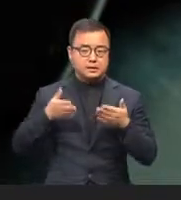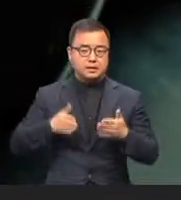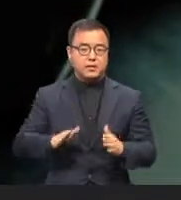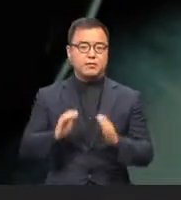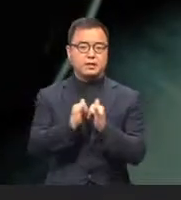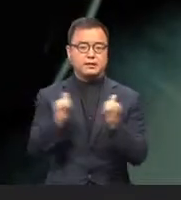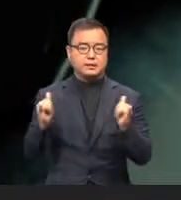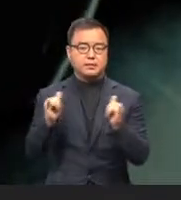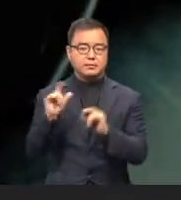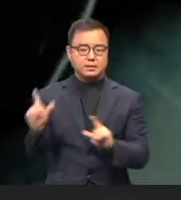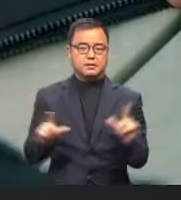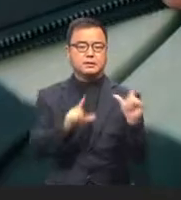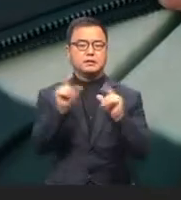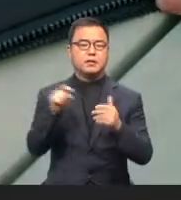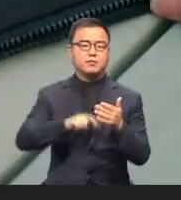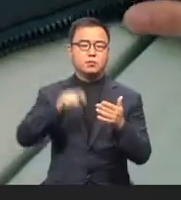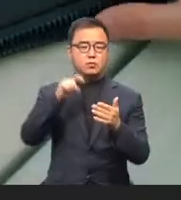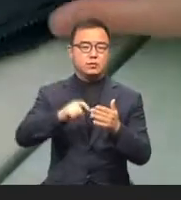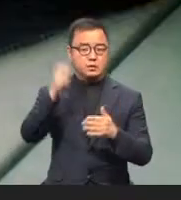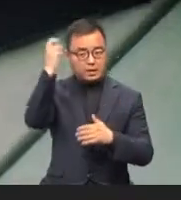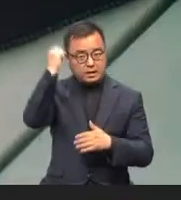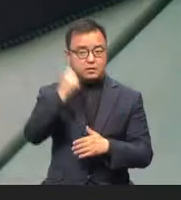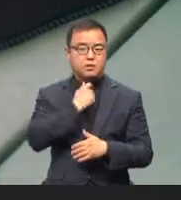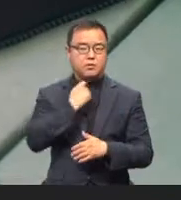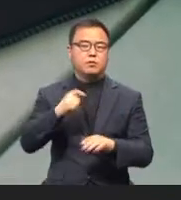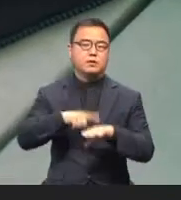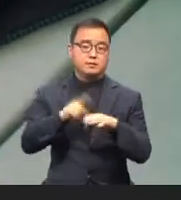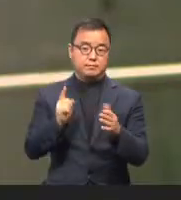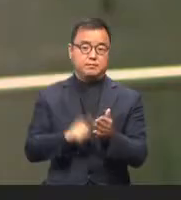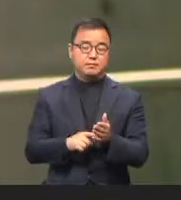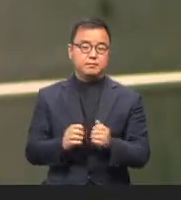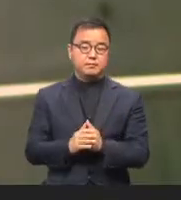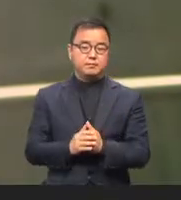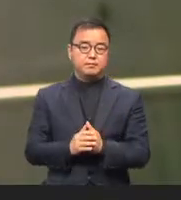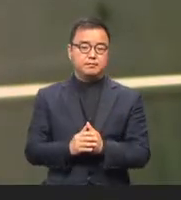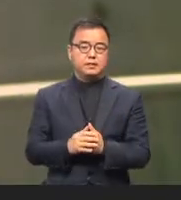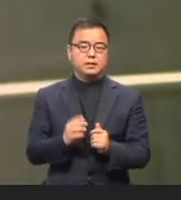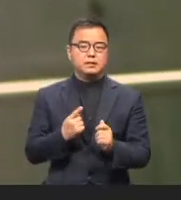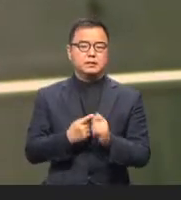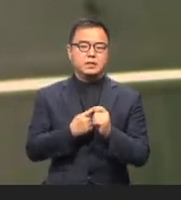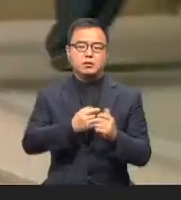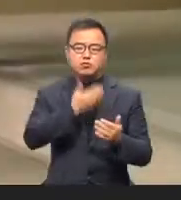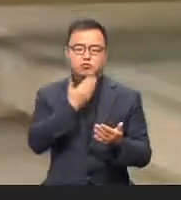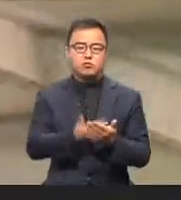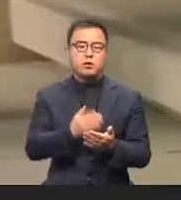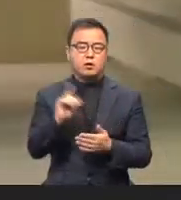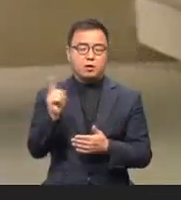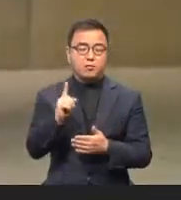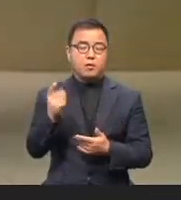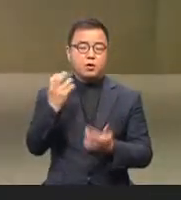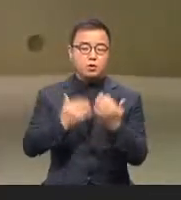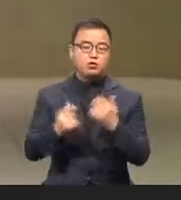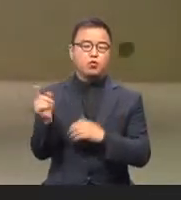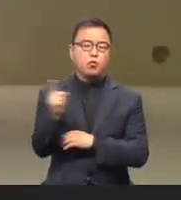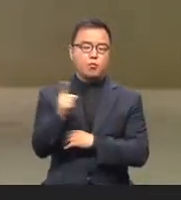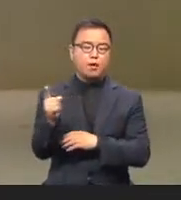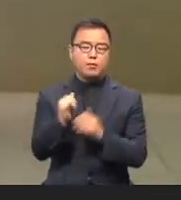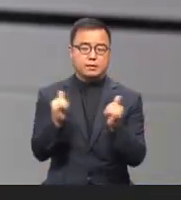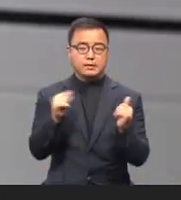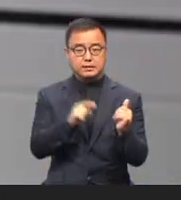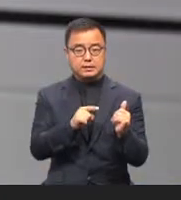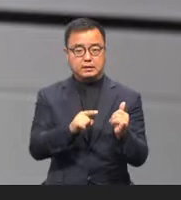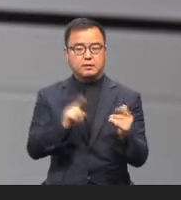일상 속에서 기억되길 바라는 마음인데요. 가장 중요한 건 소방관들에게 닥친